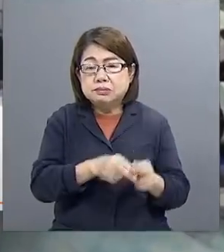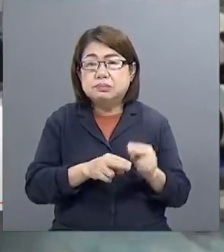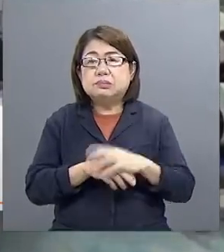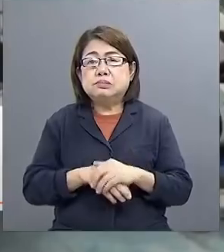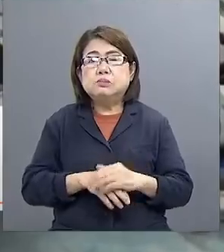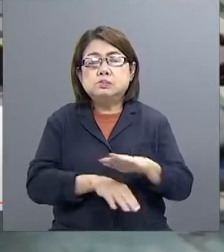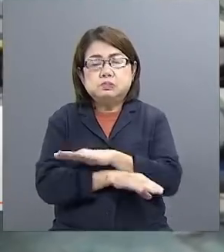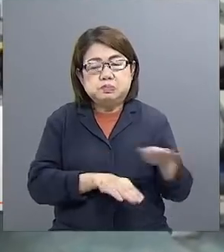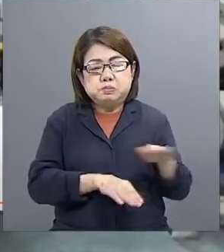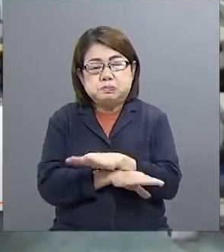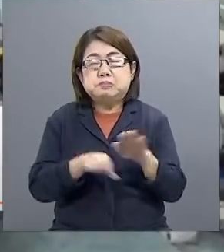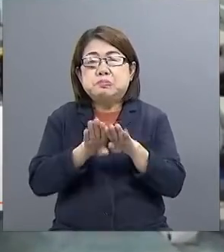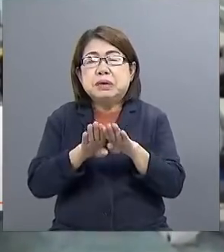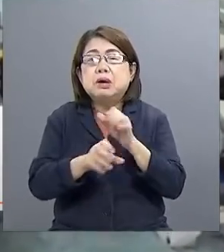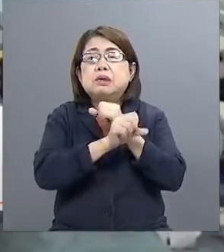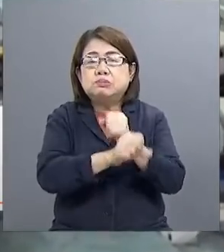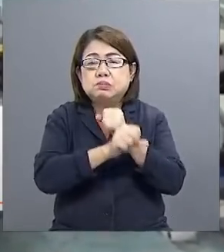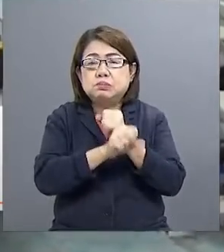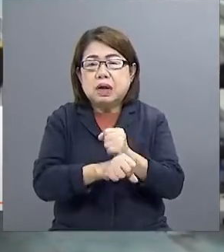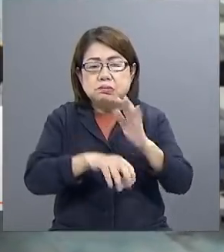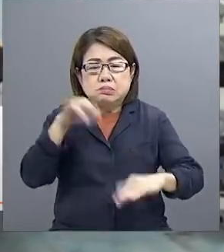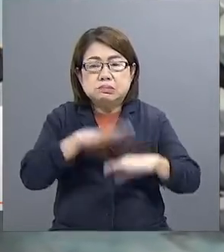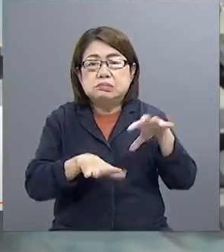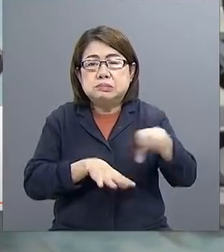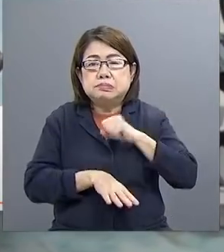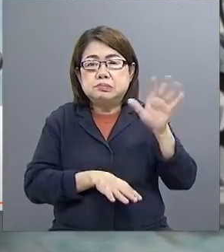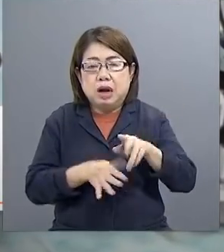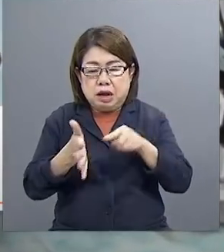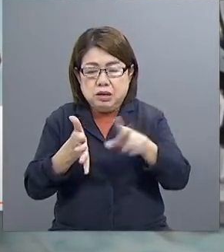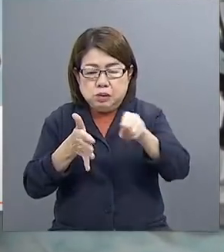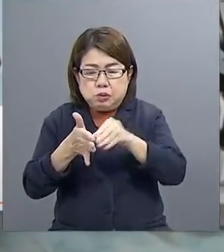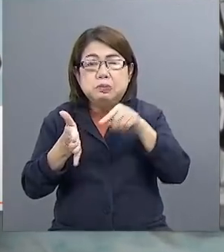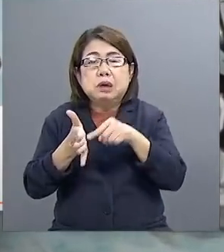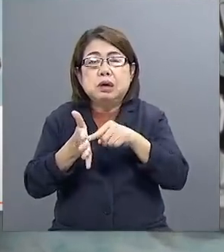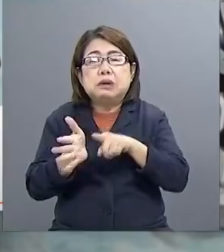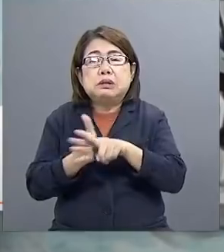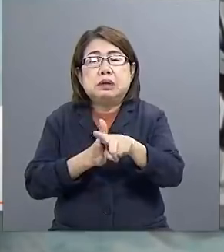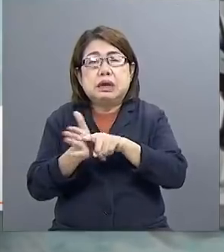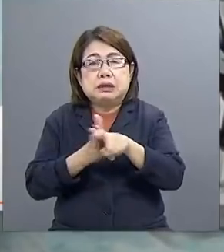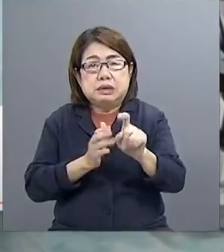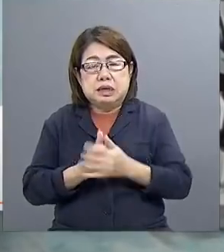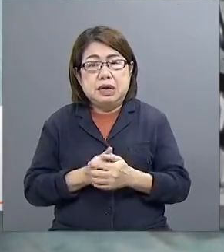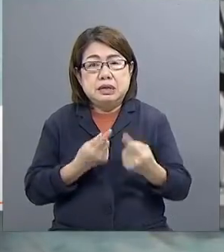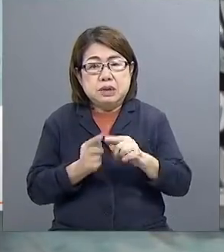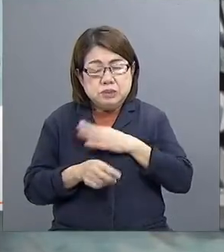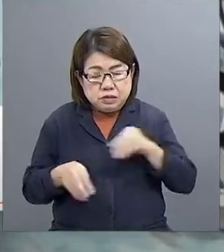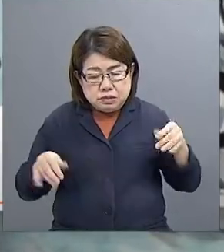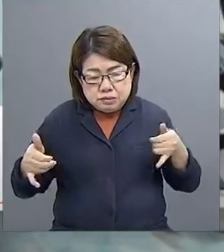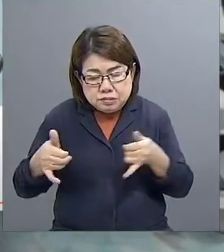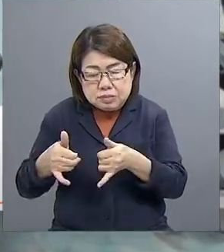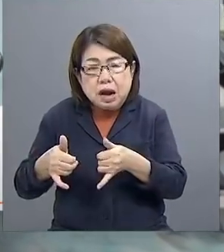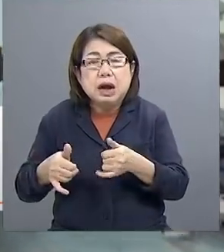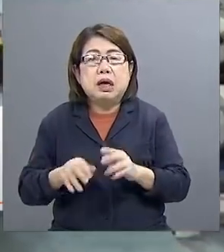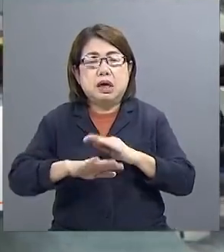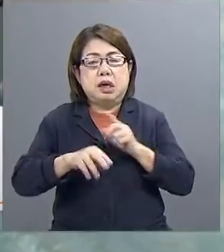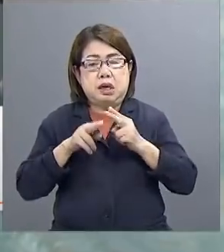ลดการแพร่กระจายของเชื้อเวลาเซร้อยเปอร์เซ็นนั่นเองค่ะก็จะมีเซ็นเซอร์จับความเคลื่อนไหวด้านหน้าคือว่าเราขยับเข้าไปใกล้ถังขยะฝาก็จะเปิดเอง